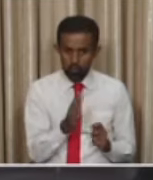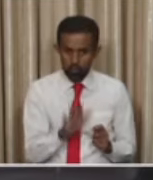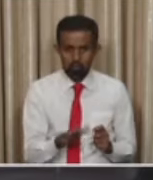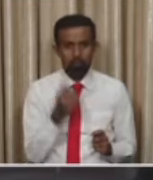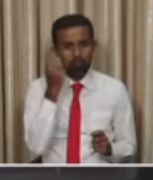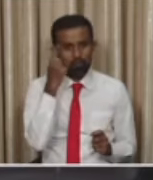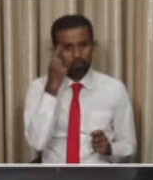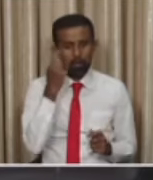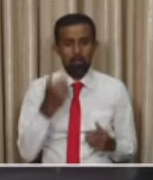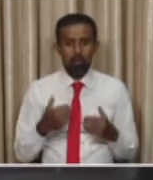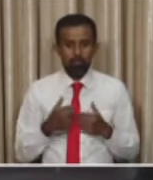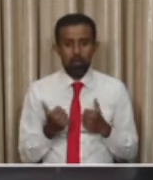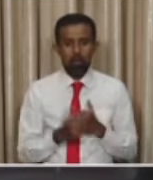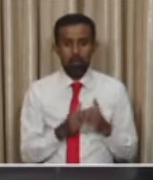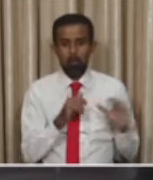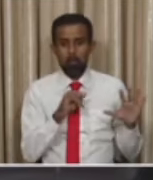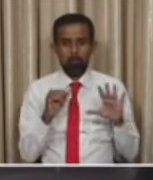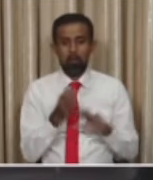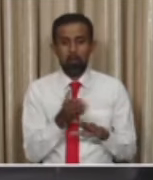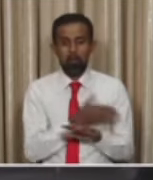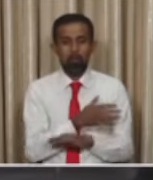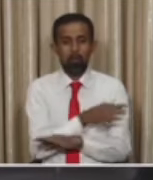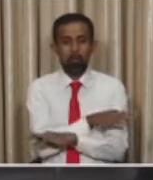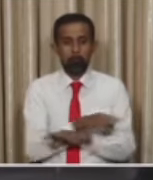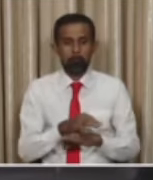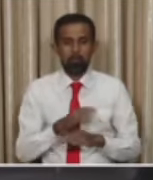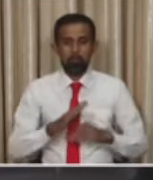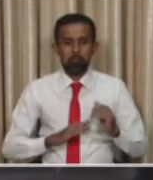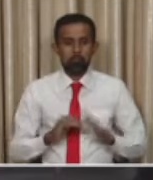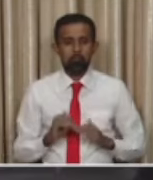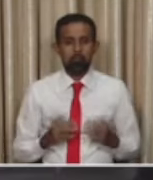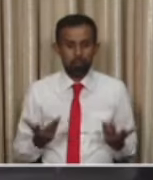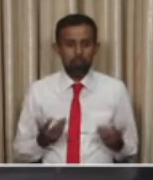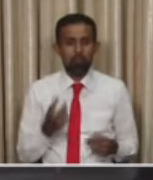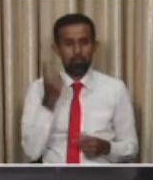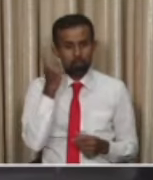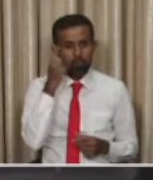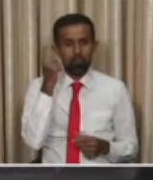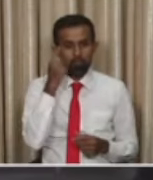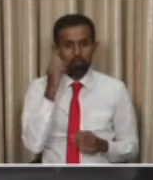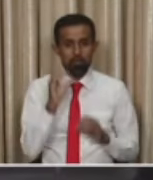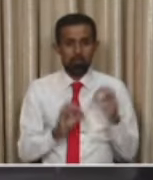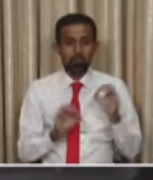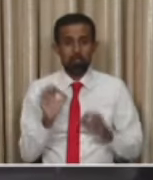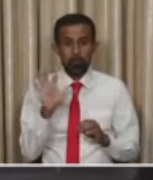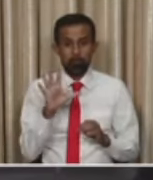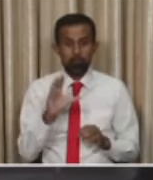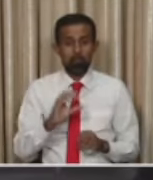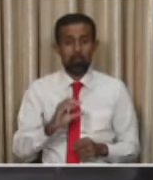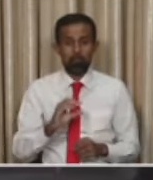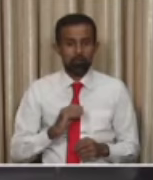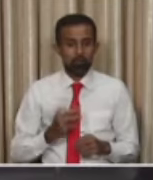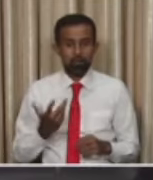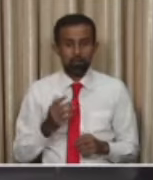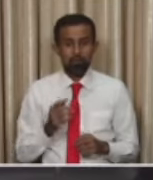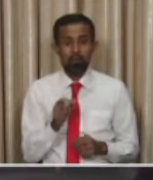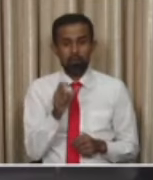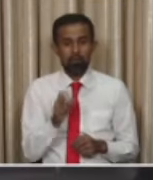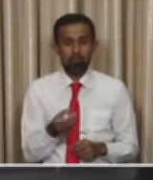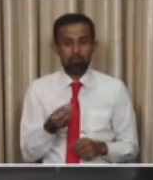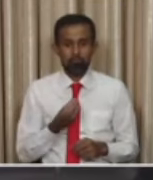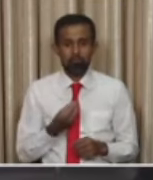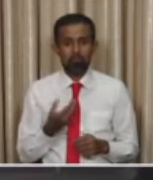දන්නවා. අපි හදපු මාස 6කට ඉස්සෙල්ලා හදපු ක්‍රමය ප්‍රායෝගික නැහැයි කියලා දන්නවා. එහෙම 100ට 5 ආපහු ගත්තු නැති මිනිහෙකුත් ගත්තු මිනිහෙකුත්